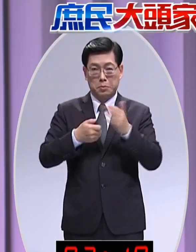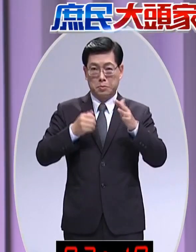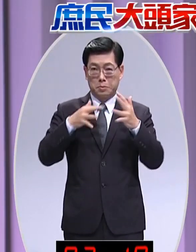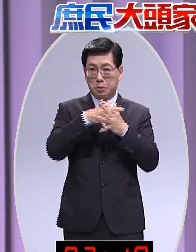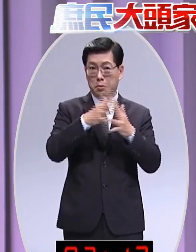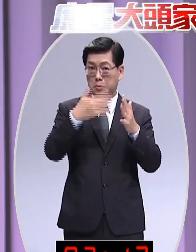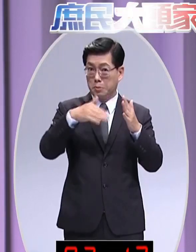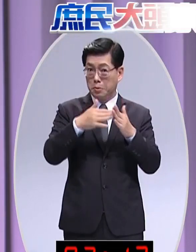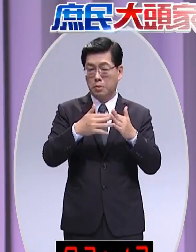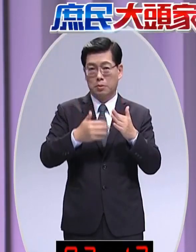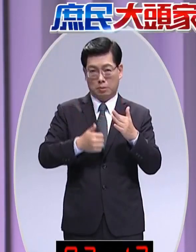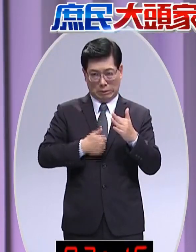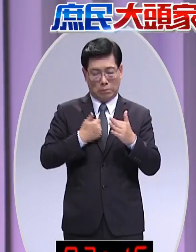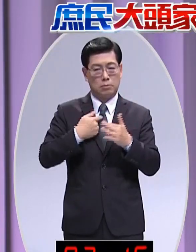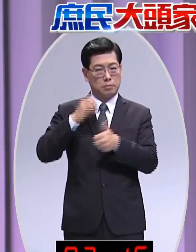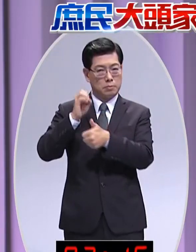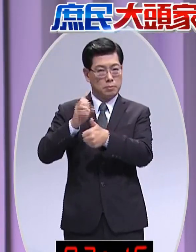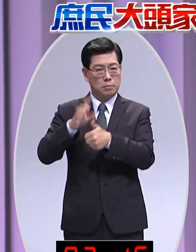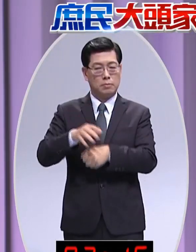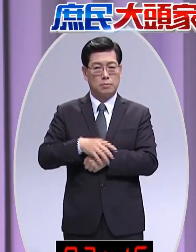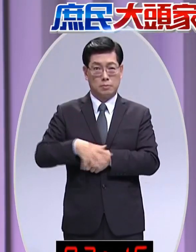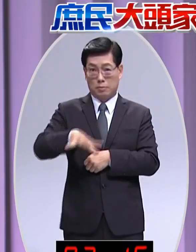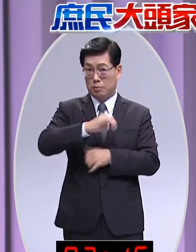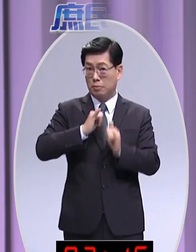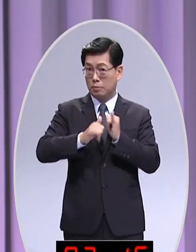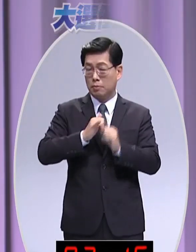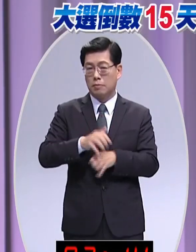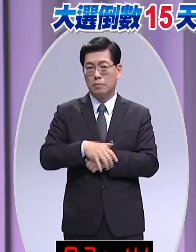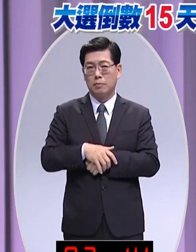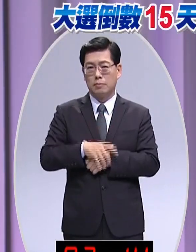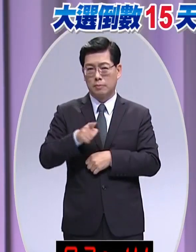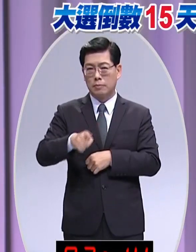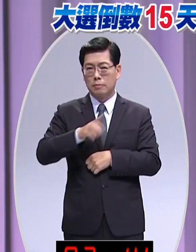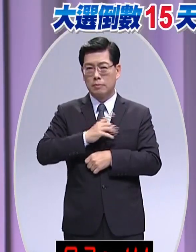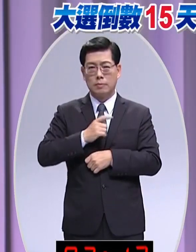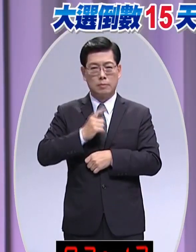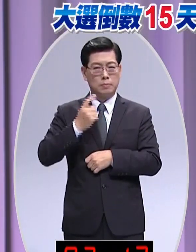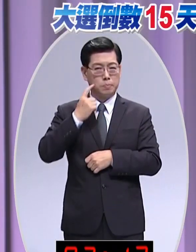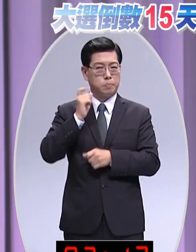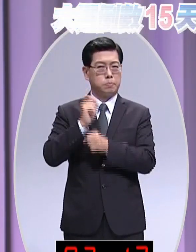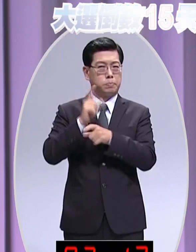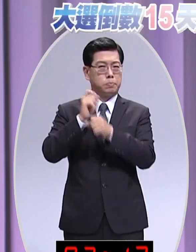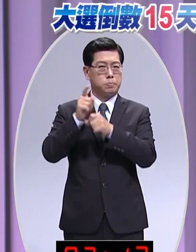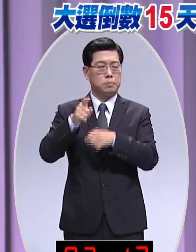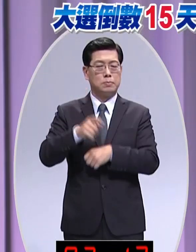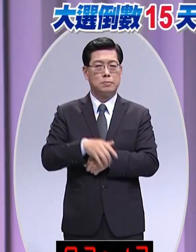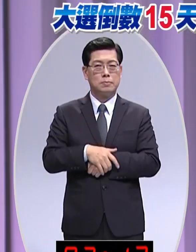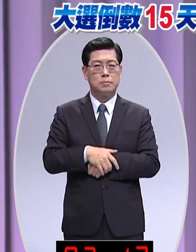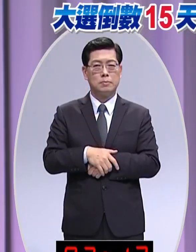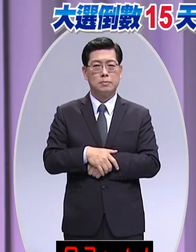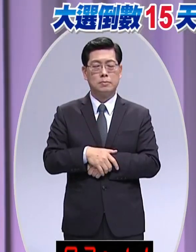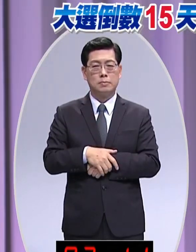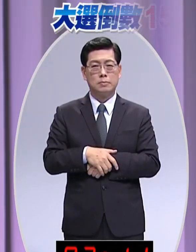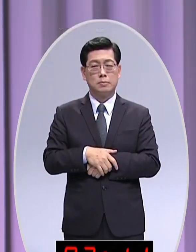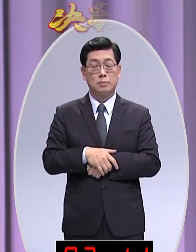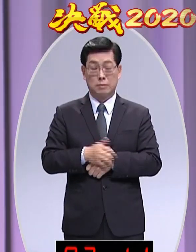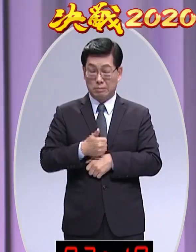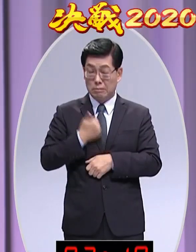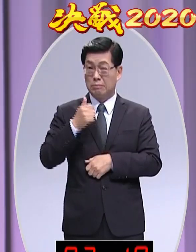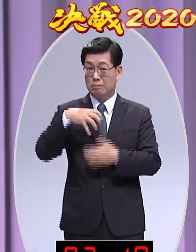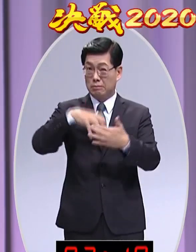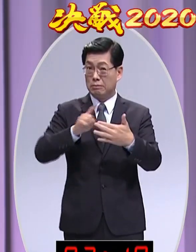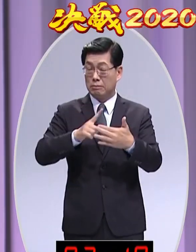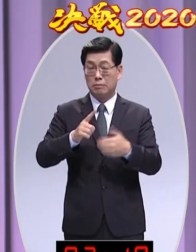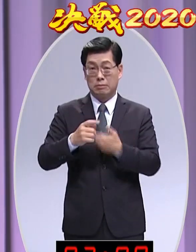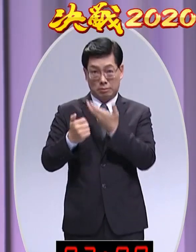法。我必须要提醒全体的国人同胞，这是一个不折不扣的假消息。事实是，